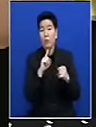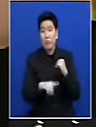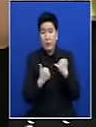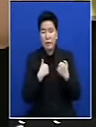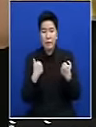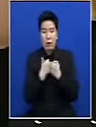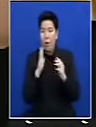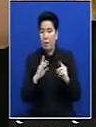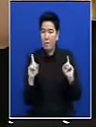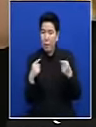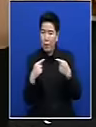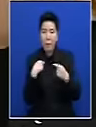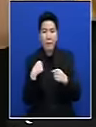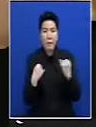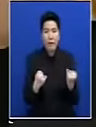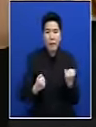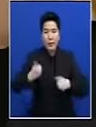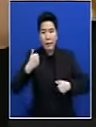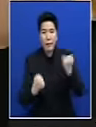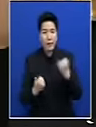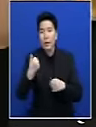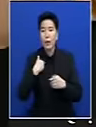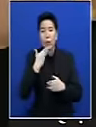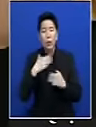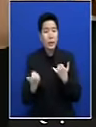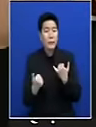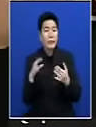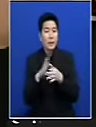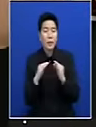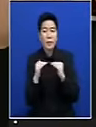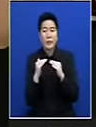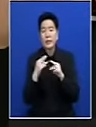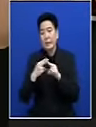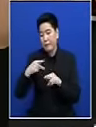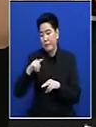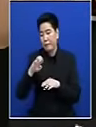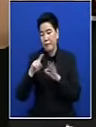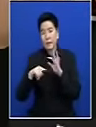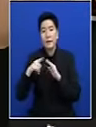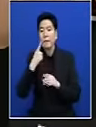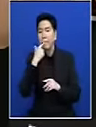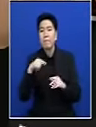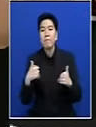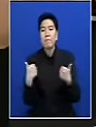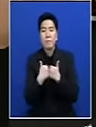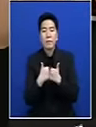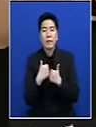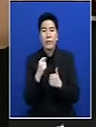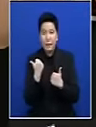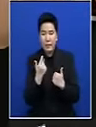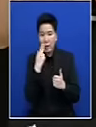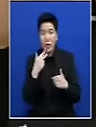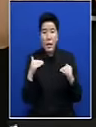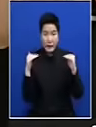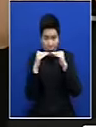อกับคนเดียวเลยนะครับผัดกันแพ้ผัดการชนะแล้วก็เสมอกับปิ่นเพชรสิทธิ์เจ๊แดงนะครับโอ้ออก3หน้าเลยนะ